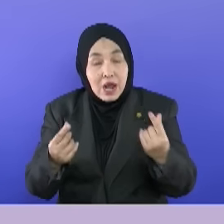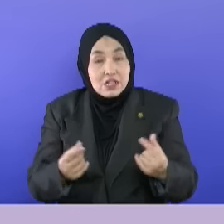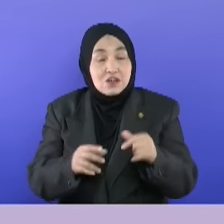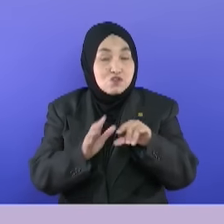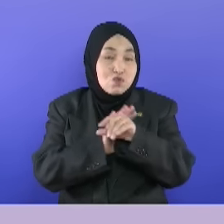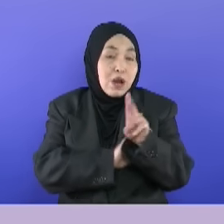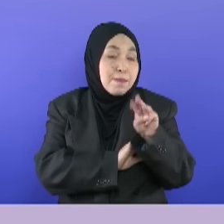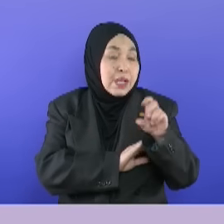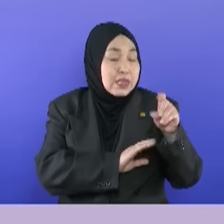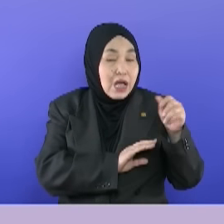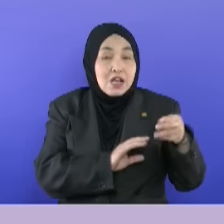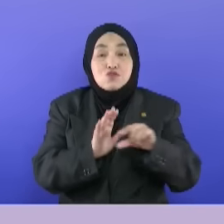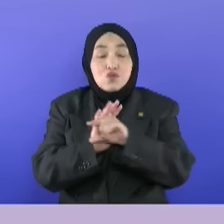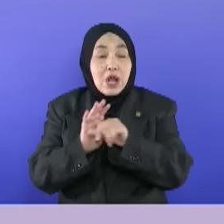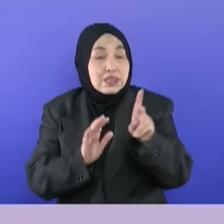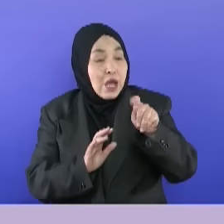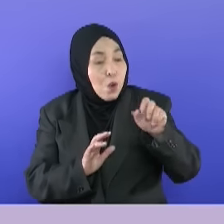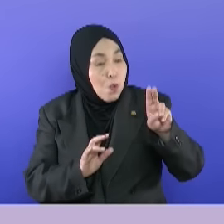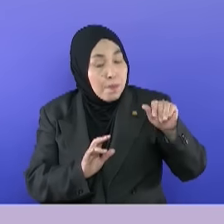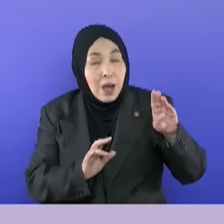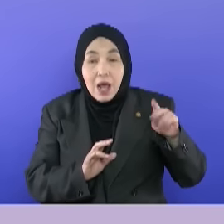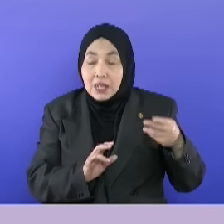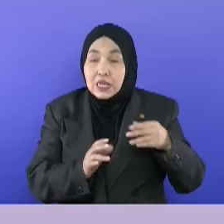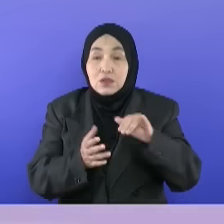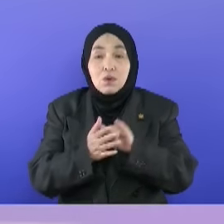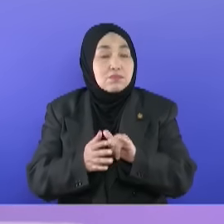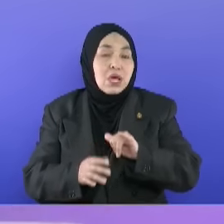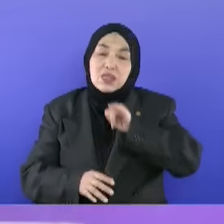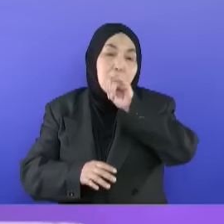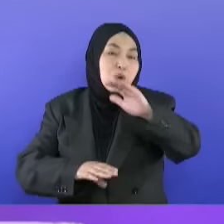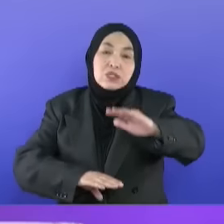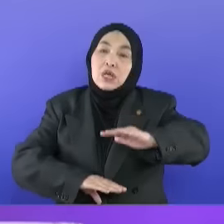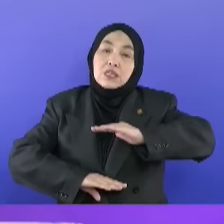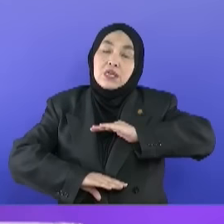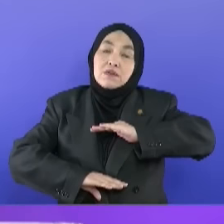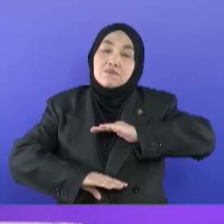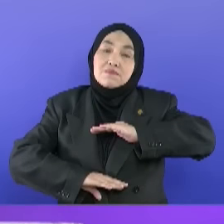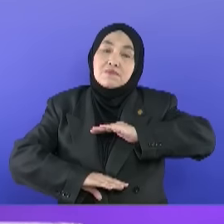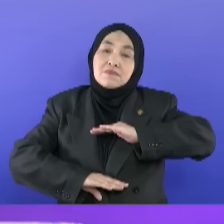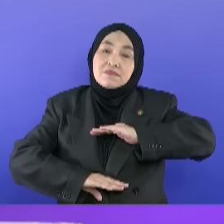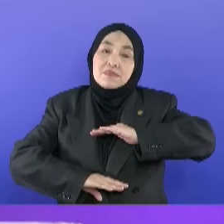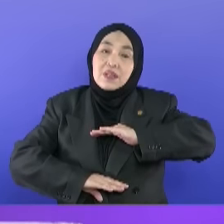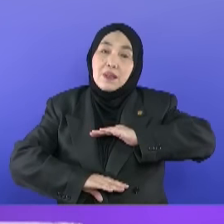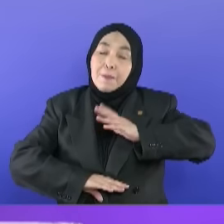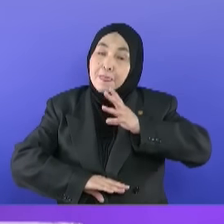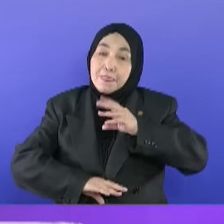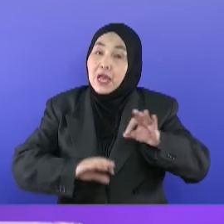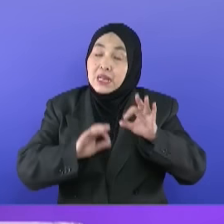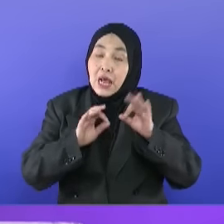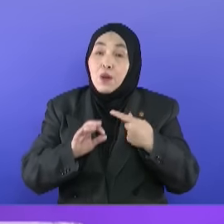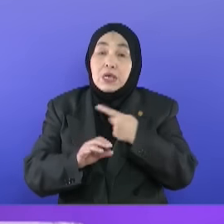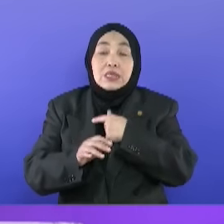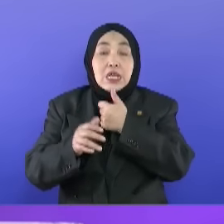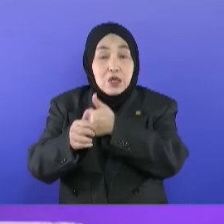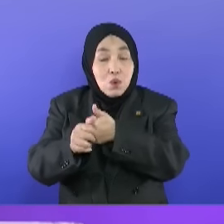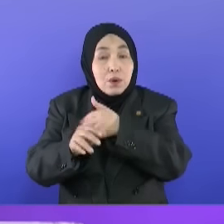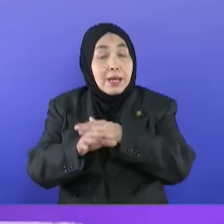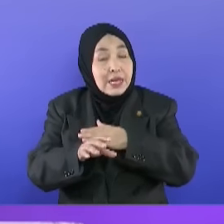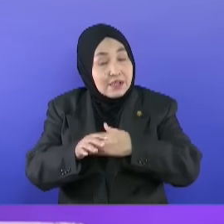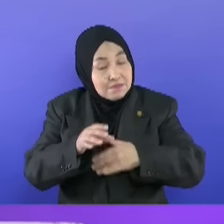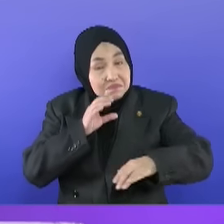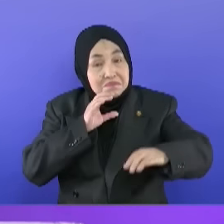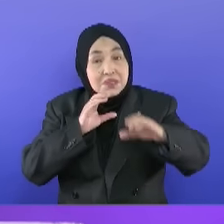al-Maidah, dalam surah at-Taubah. Mudah ceritanya ialah mereka tak puas hati ustaz. Ya. Mereka tak puas hati. Dan kalau kita ikut pada cakap